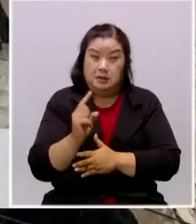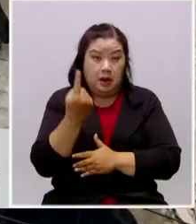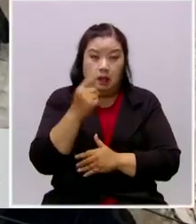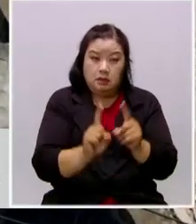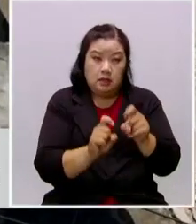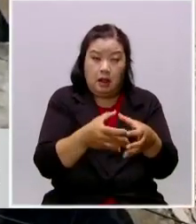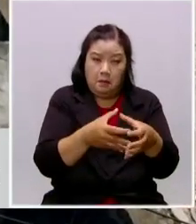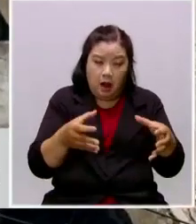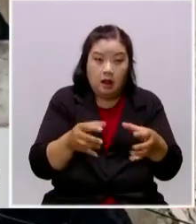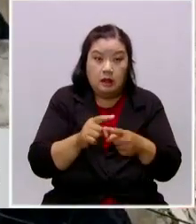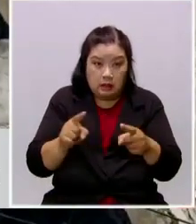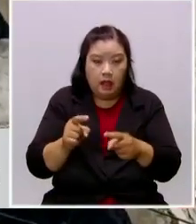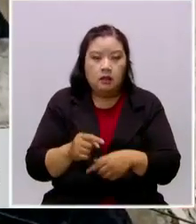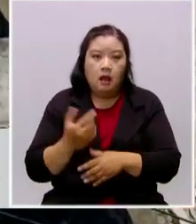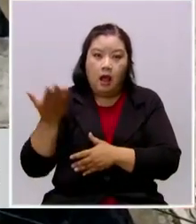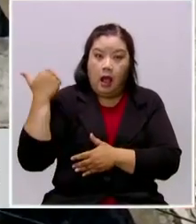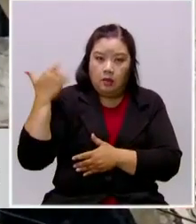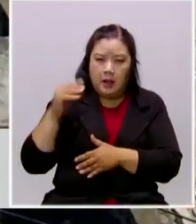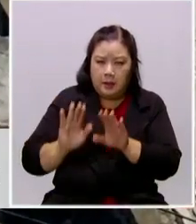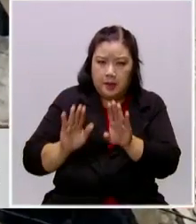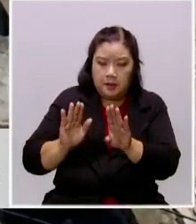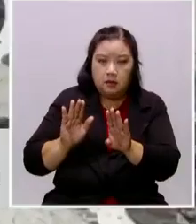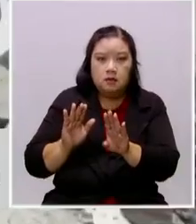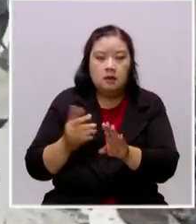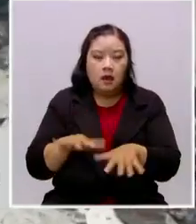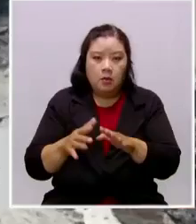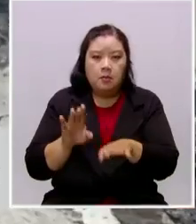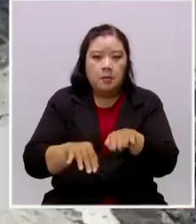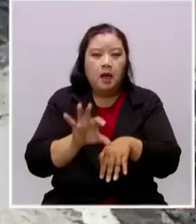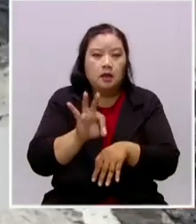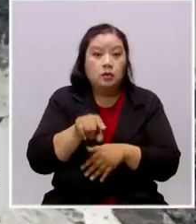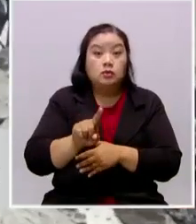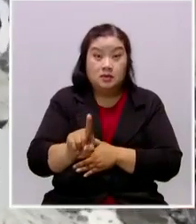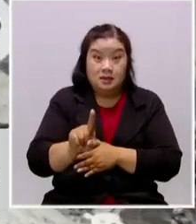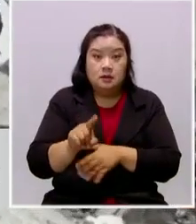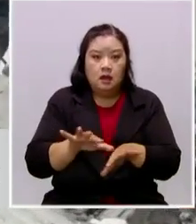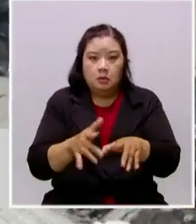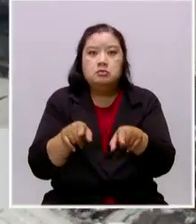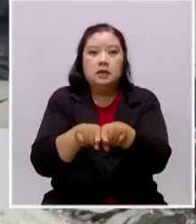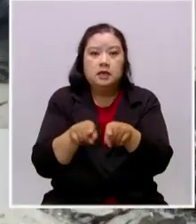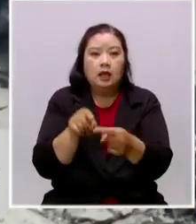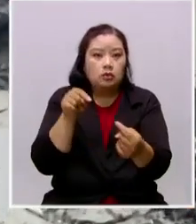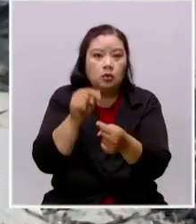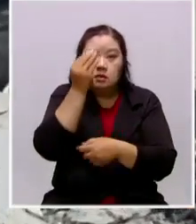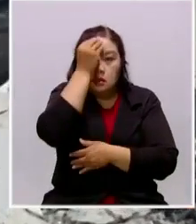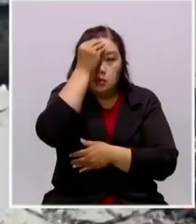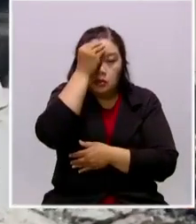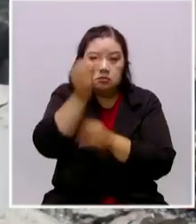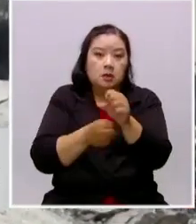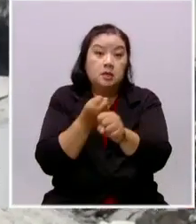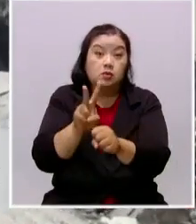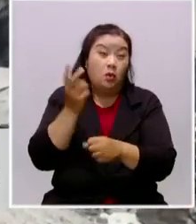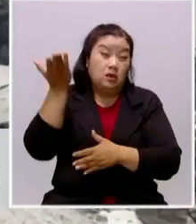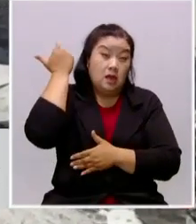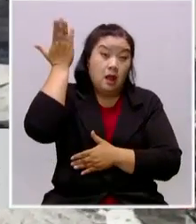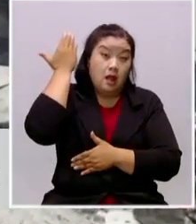แซงหน้ายอดผู้เสียชีวิตจากแผ่นดินไหวขนาด 9.1มิจูเป็นเหตุการณ์ครั้งใหญ่ที่สุดที่ญี่ปุ่นเมื่อ12ปีก่อนไปแล้ว